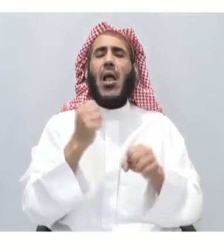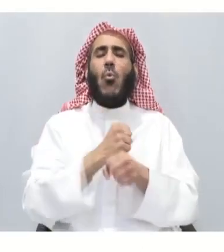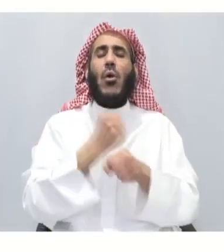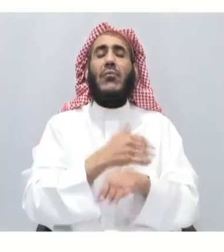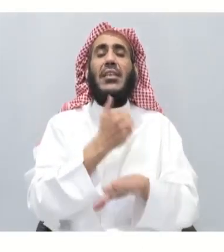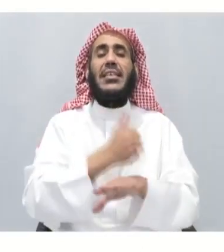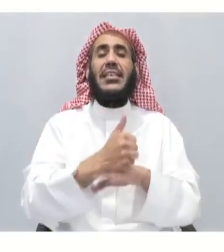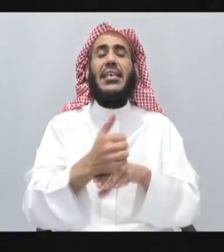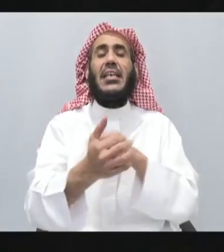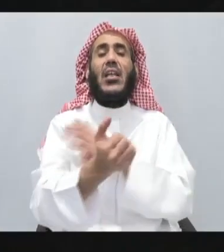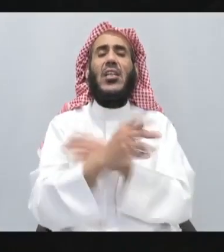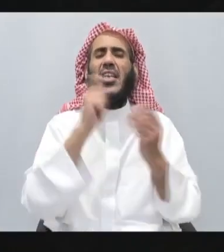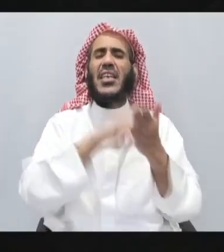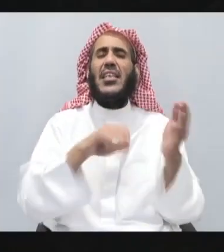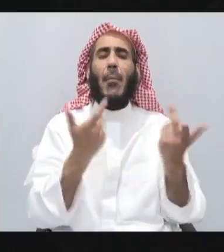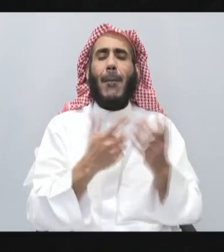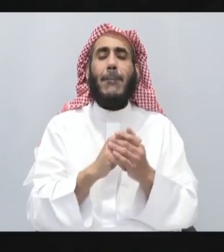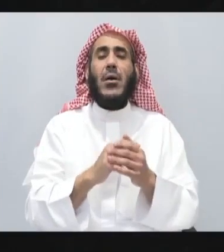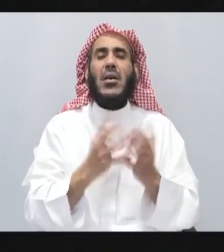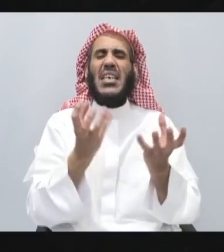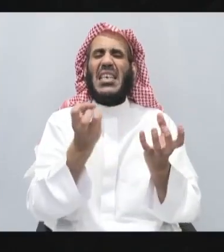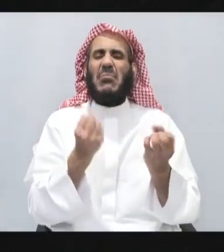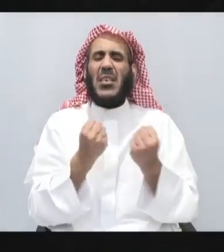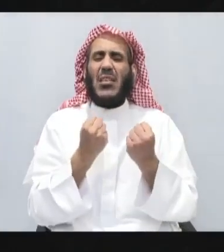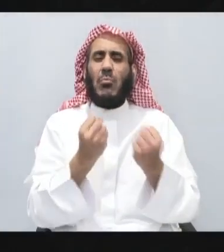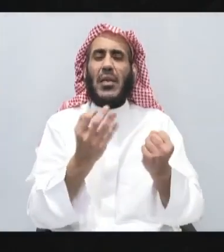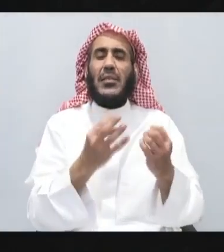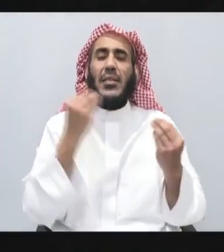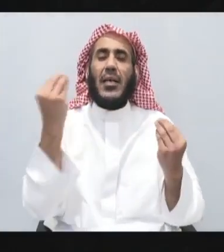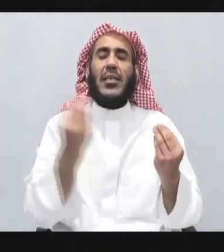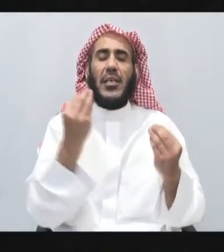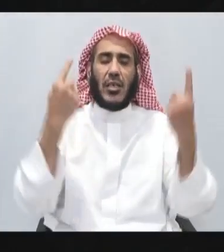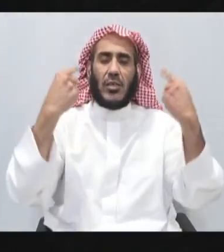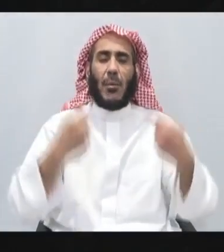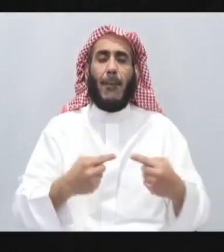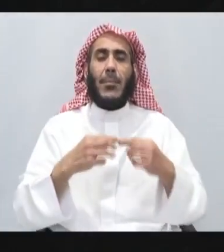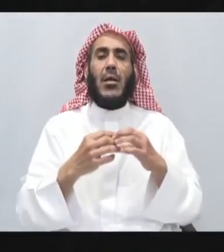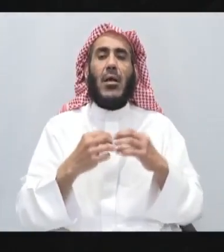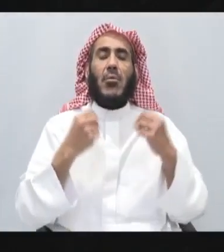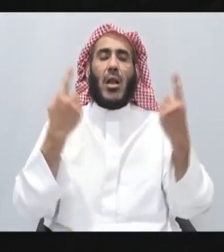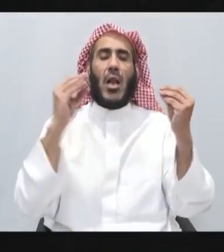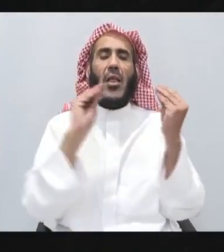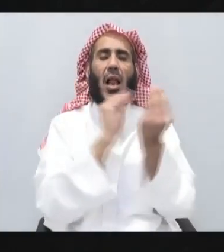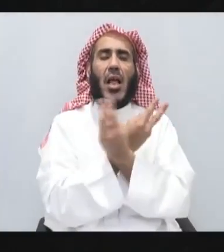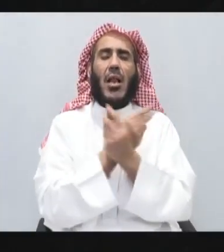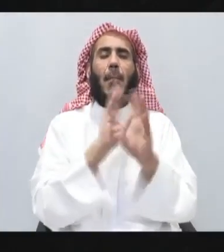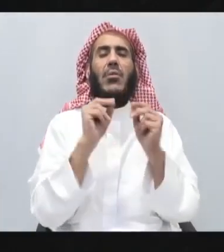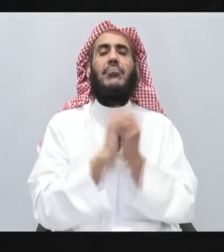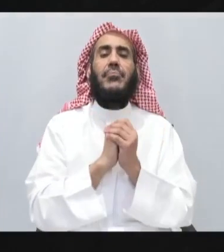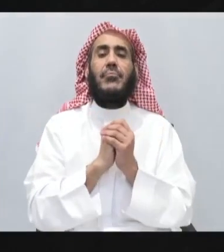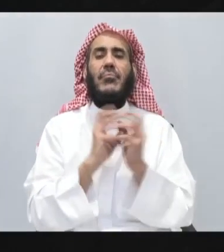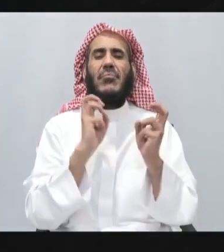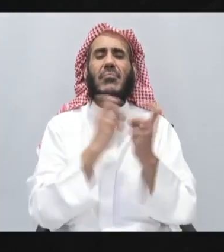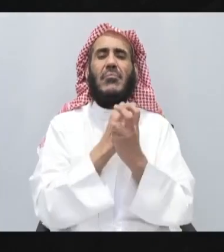الاساسيه للعضلات الايراديه الانقباض والانبساط لتحريك الجسم مثل العضلات الهيكليه اما